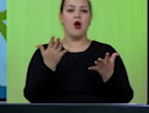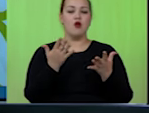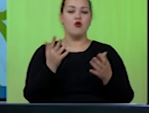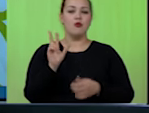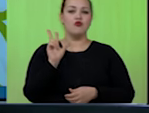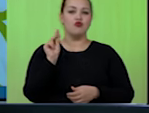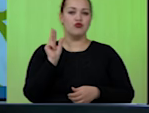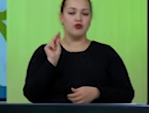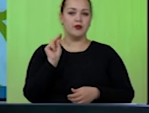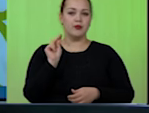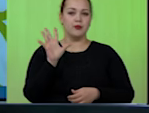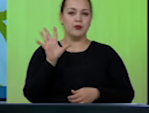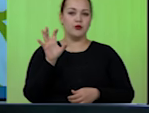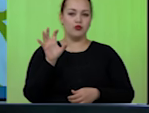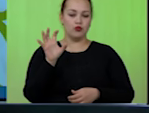числе